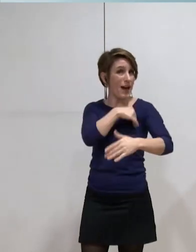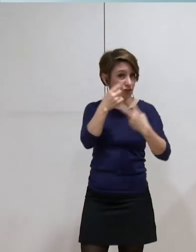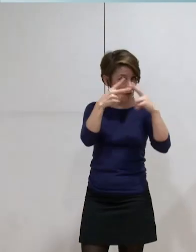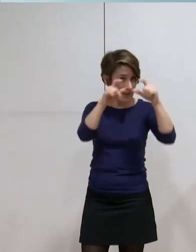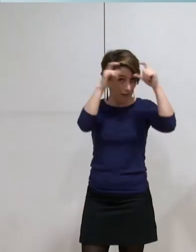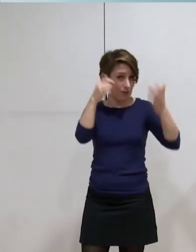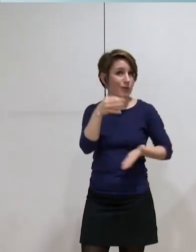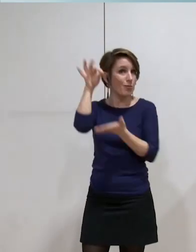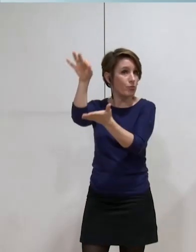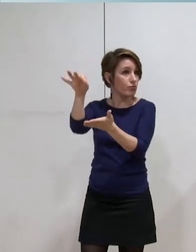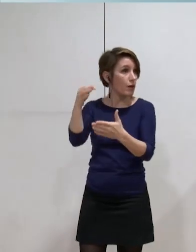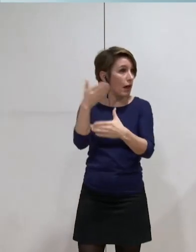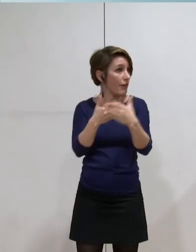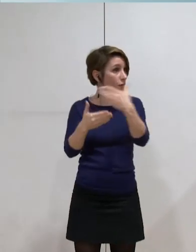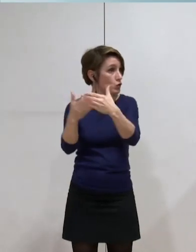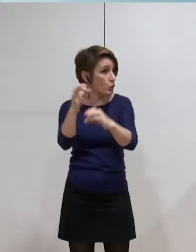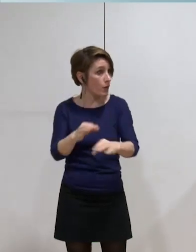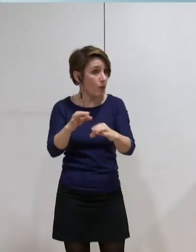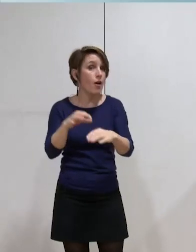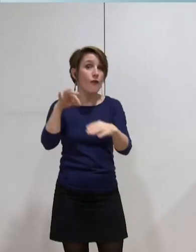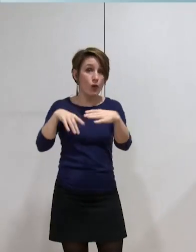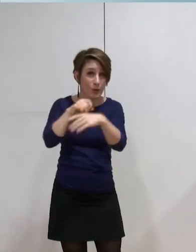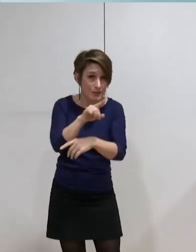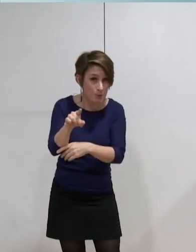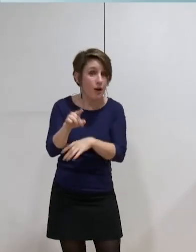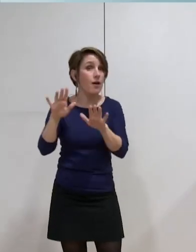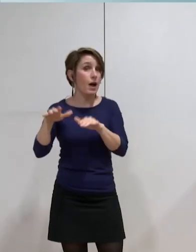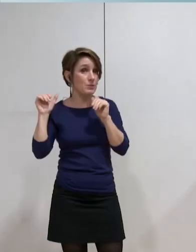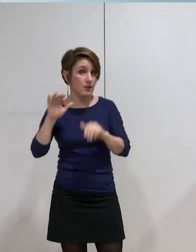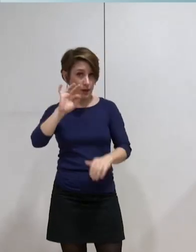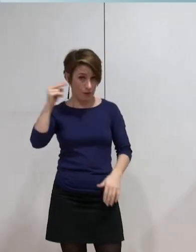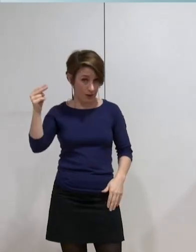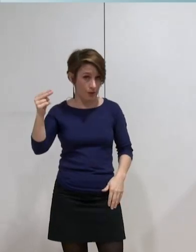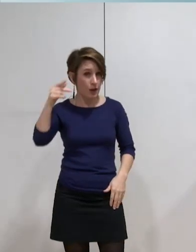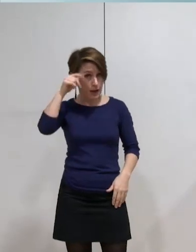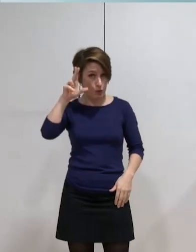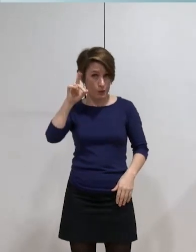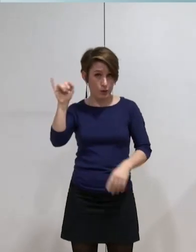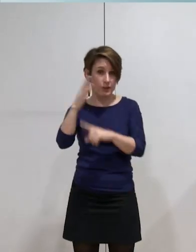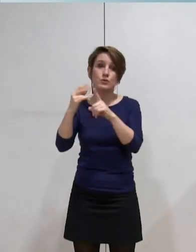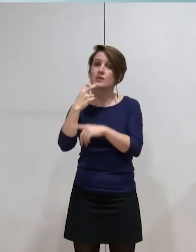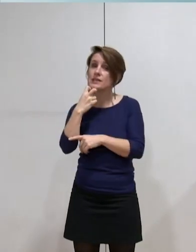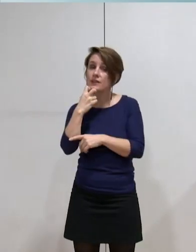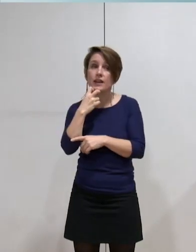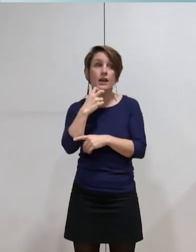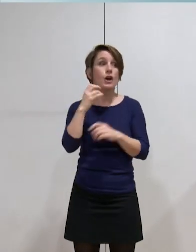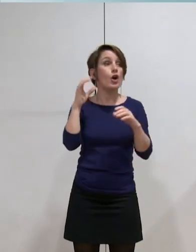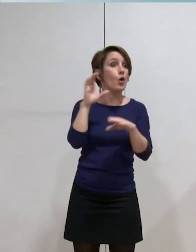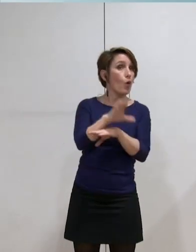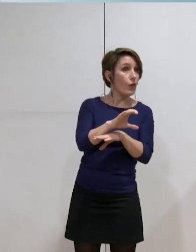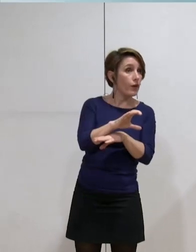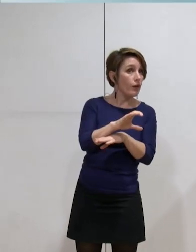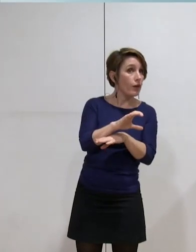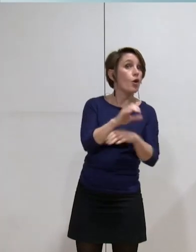d'intervention je mets au voix qui ne prend pas part au vote qui s'abstient Front national républicain UD société civile qui qui vote